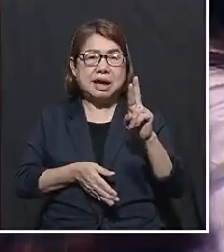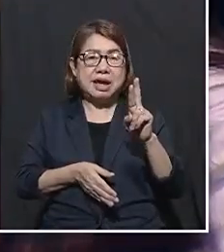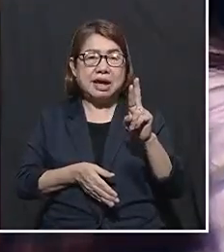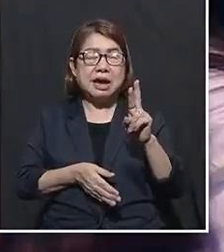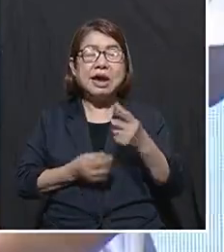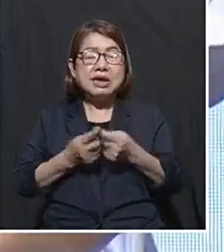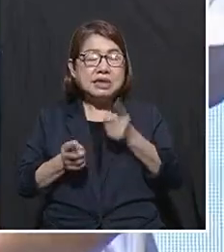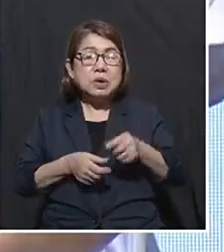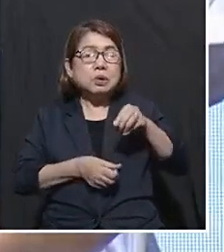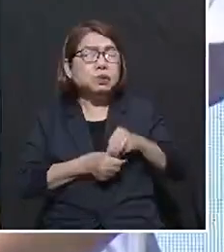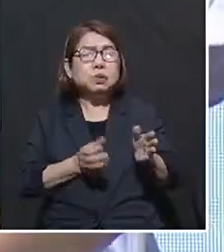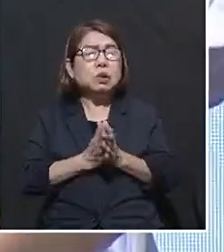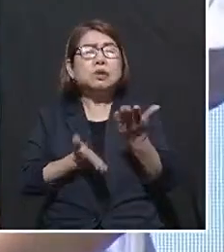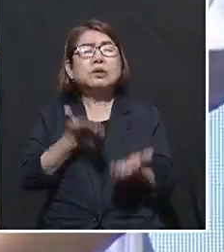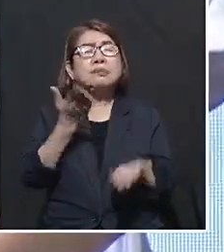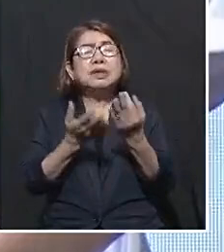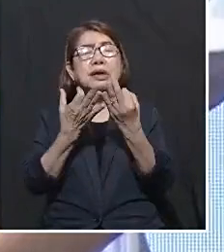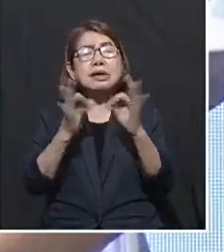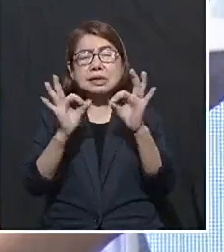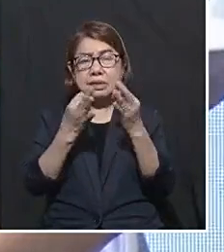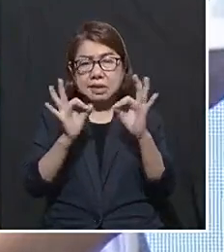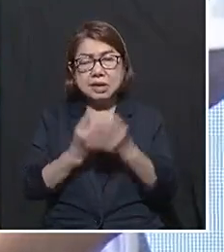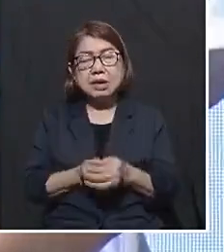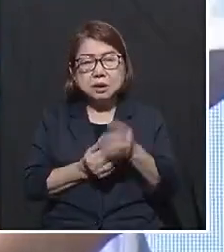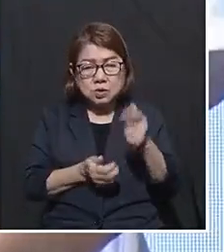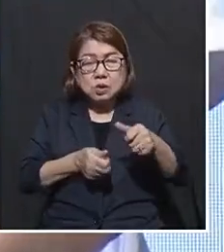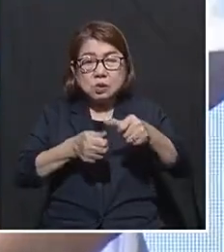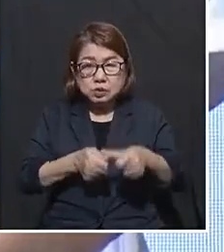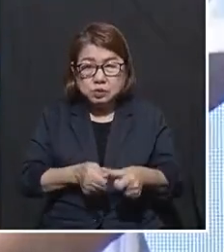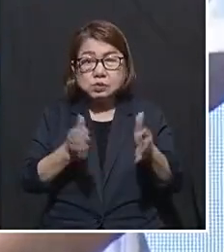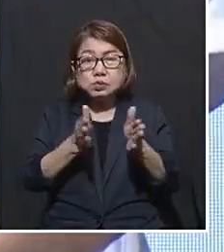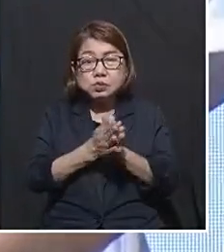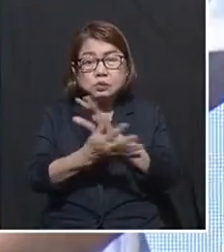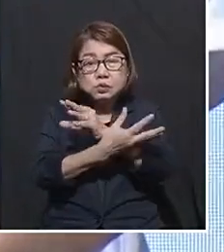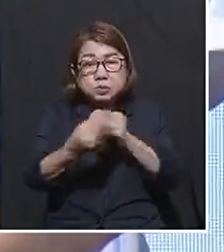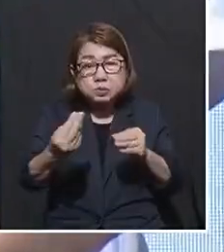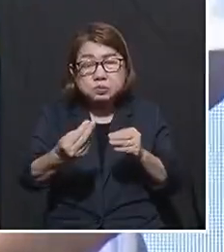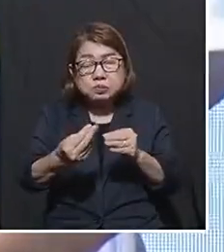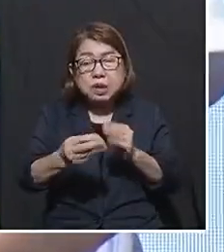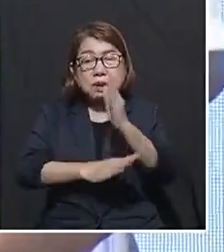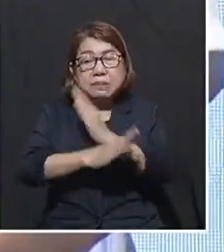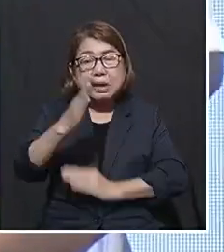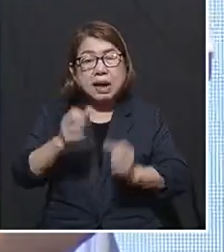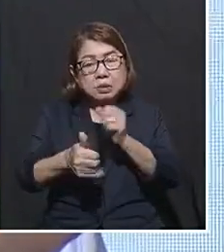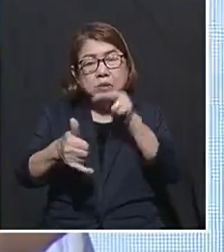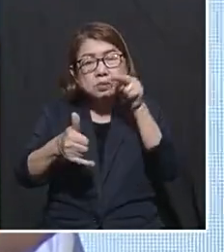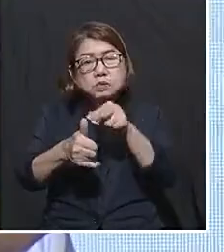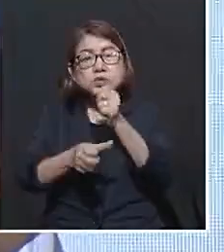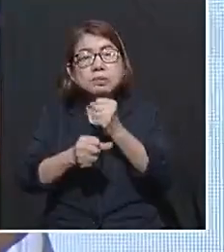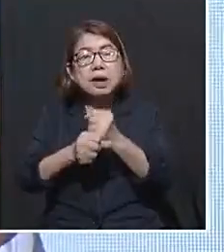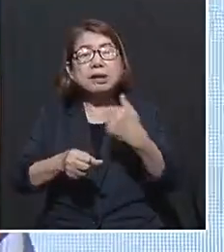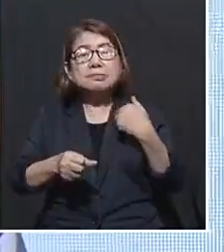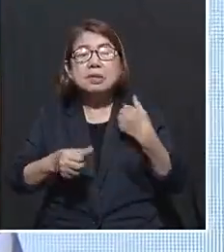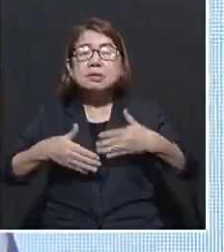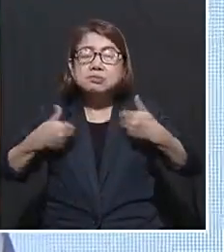องอยู่ตรงนั้นก็ได้นะครับจะเป็นอิสระขึ้นกับใครก็ได้แต่ขอให้สามารถทำงานในเรื่องของดูแลผู้พิการให้ทำงานอย่างมีความสุขและเกิดประโย